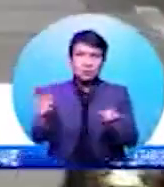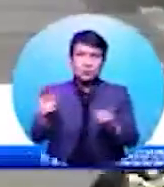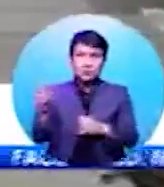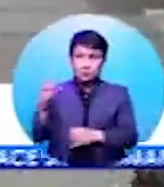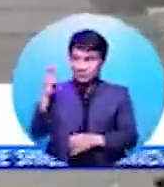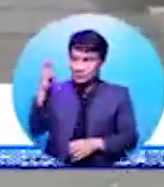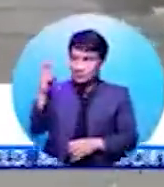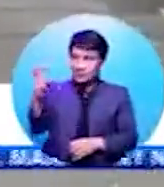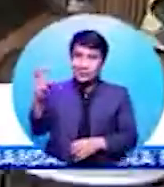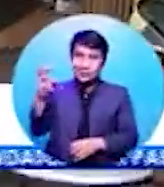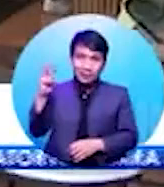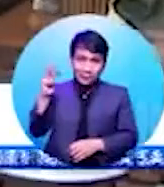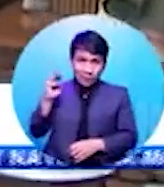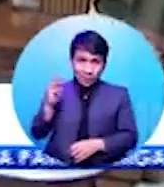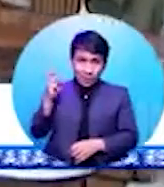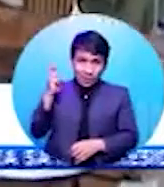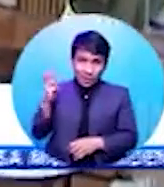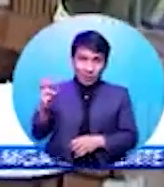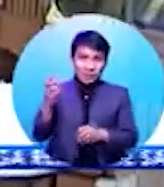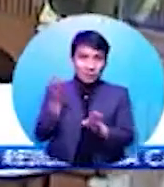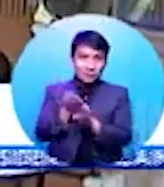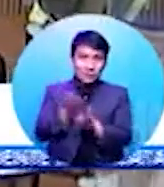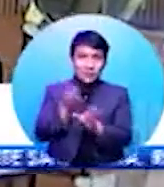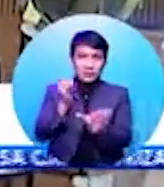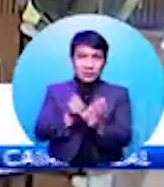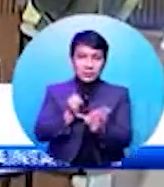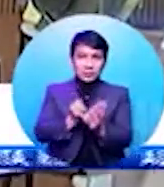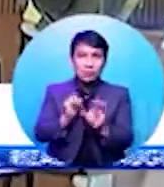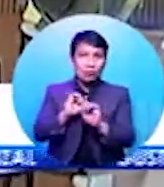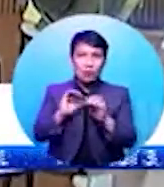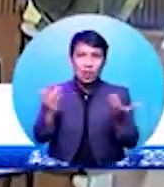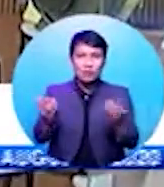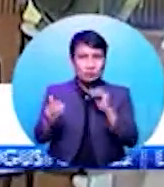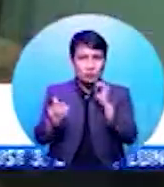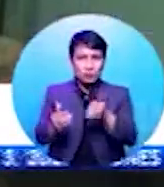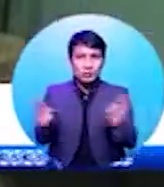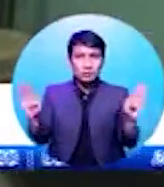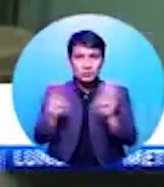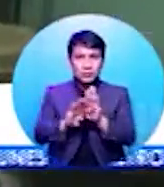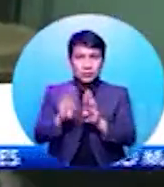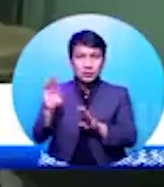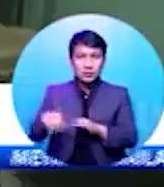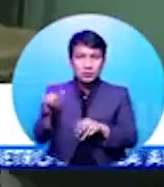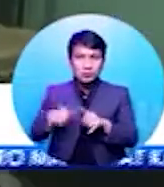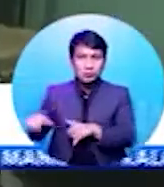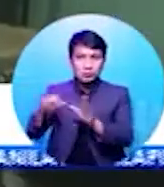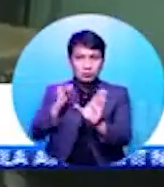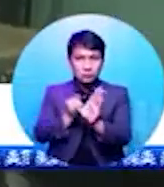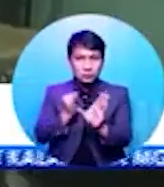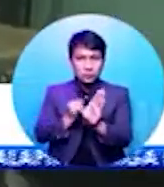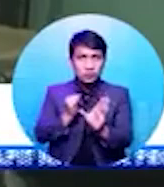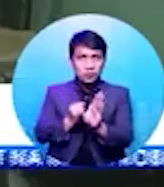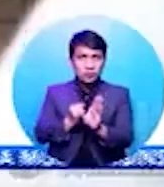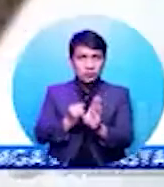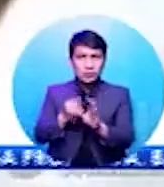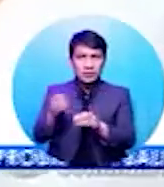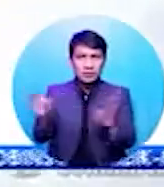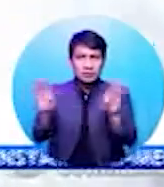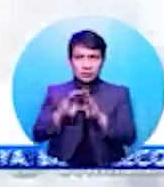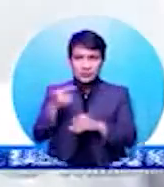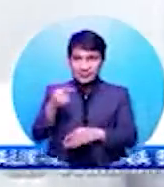tulad ng LRT at MRT, mga bus, jeep at tricycle. Isasara rin ulit ang mga gym, parlor at iba